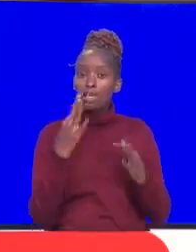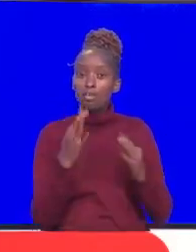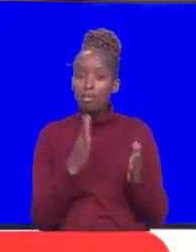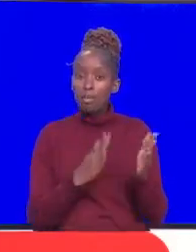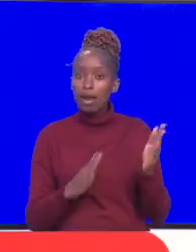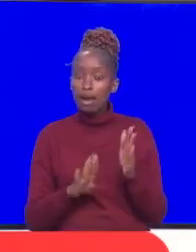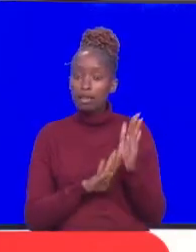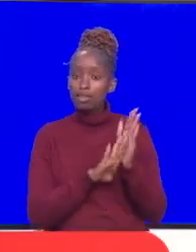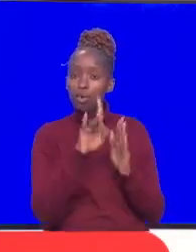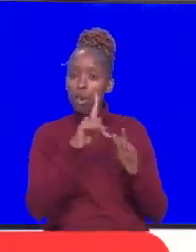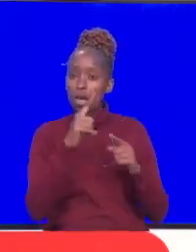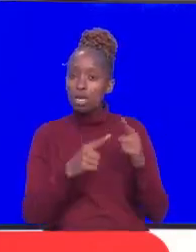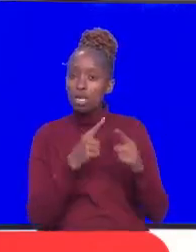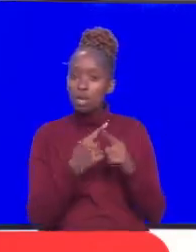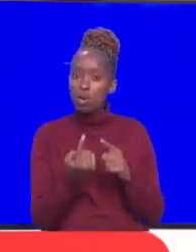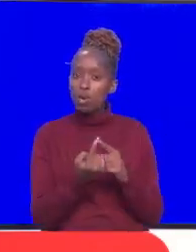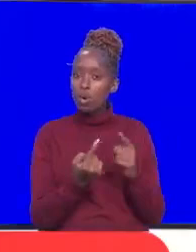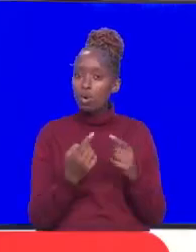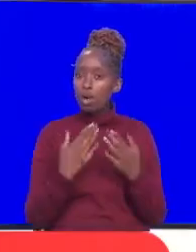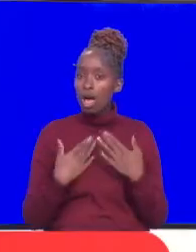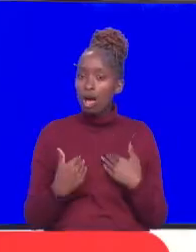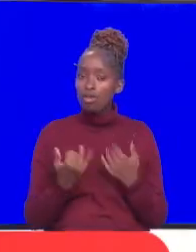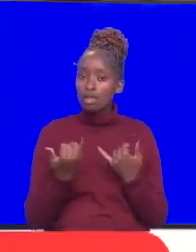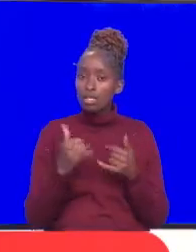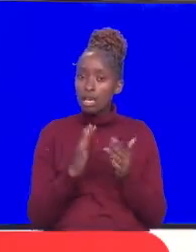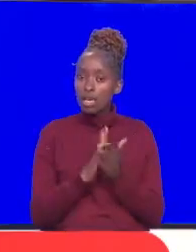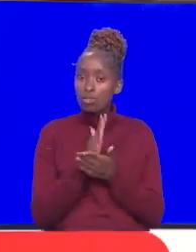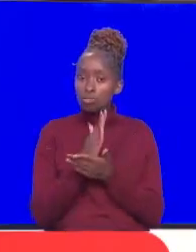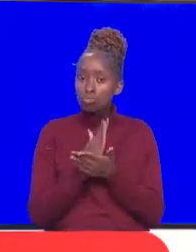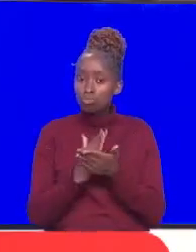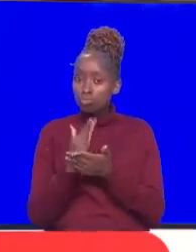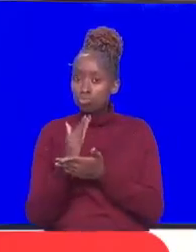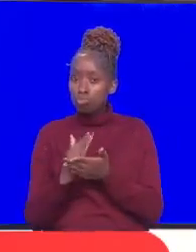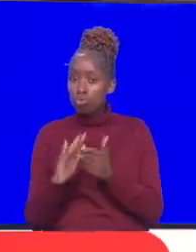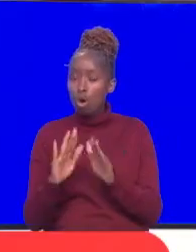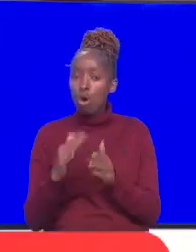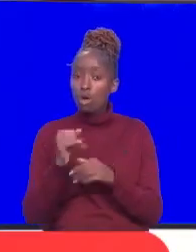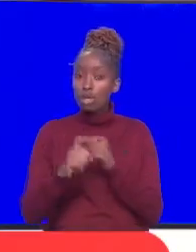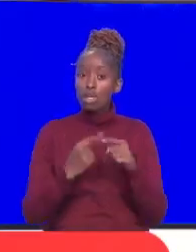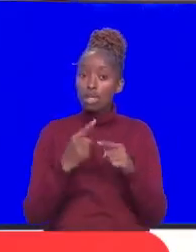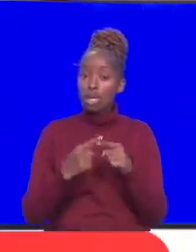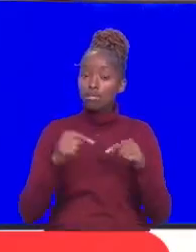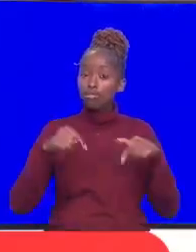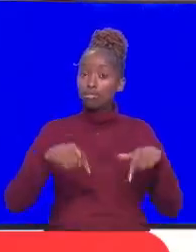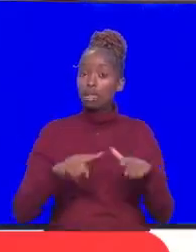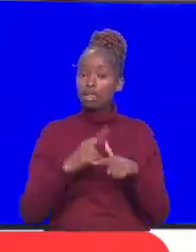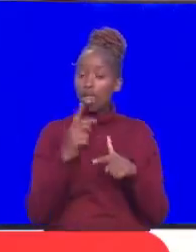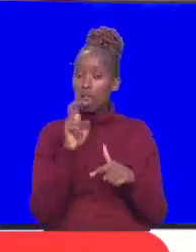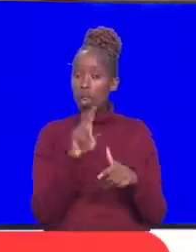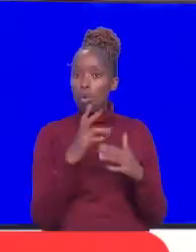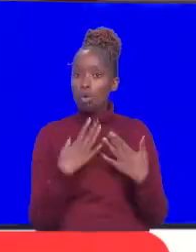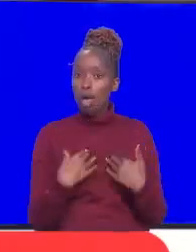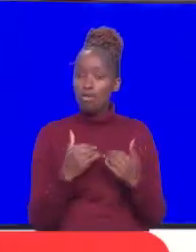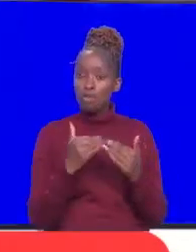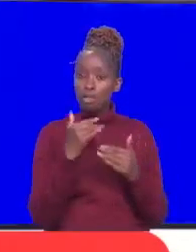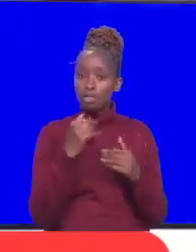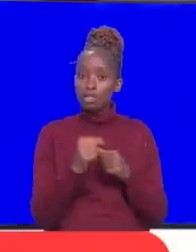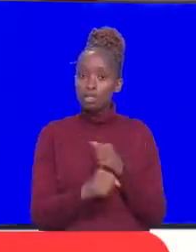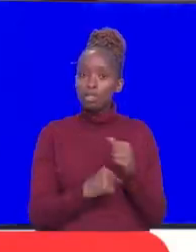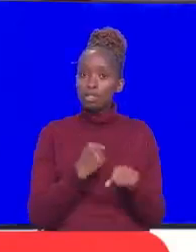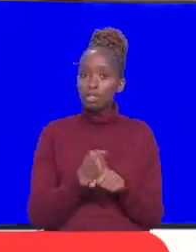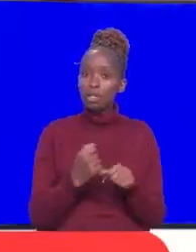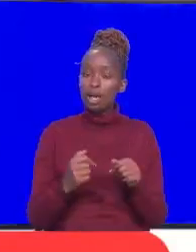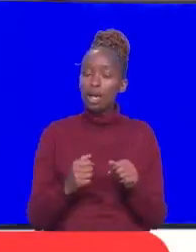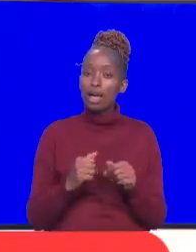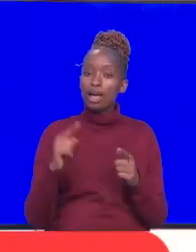kwa mwaka mmoja. Upige hizo hela ambazo umepata mwaka huu, uangalie ukisie zile utapewa mwaka ujao mpaka